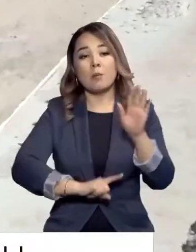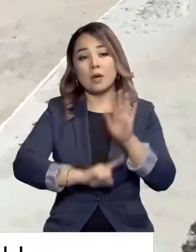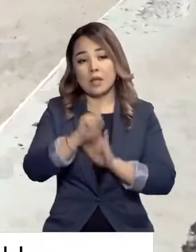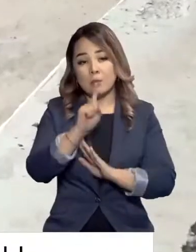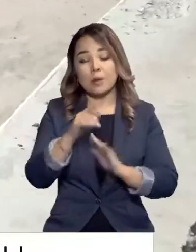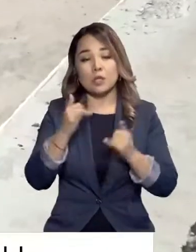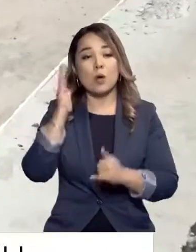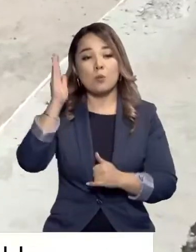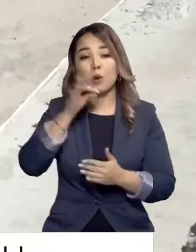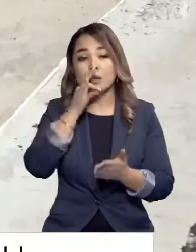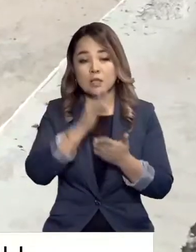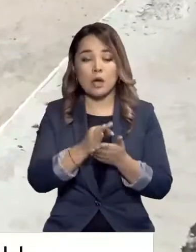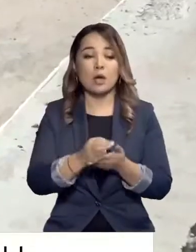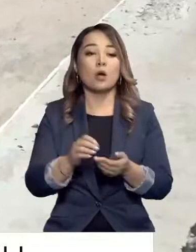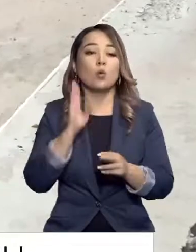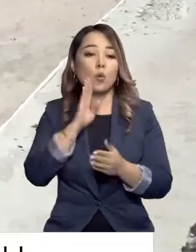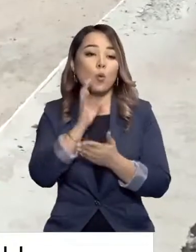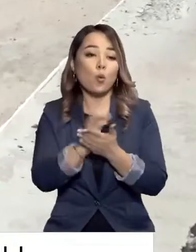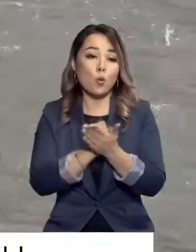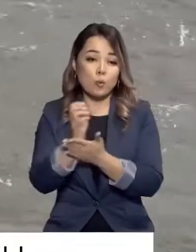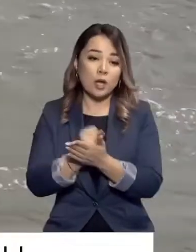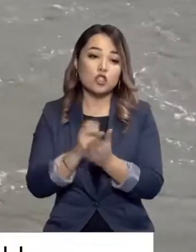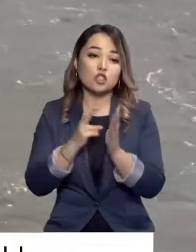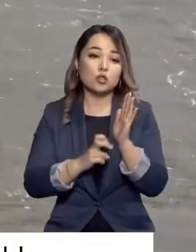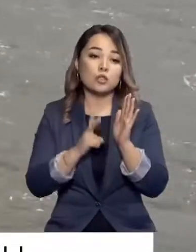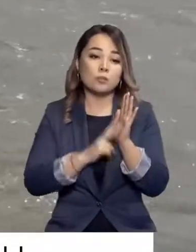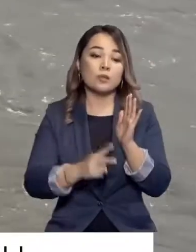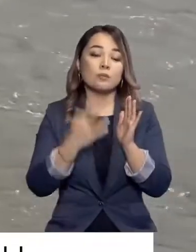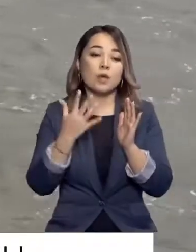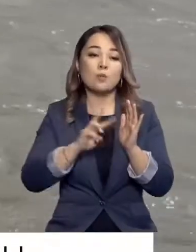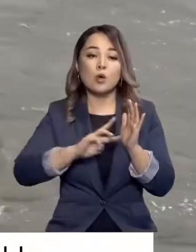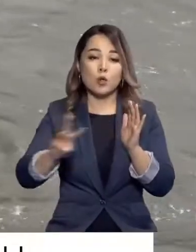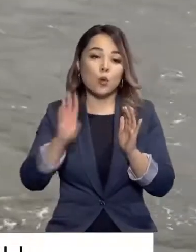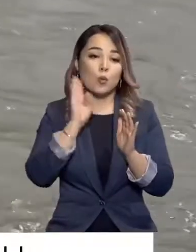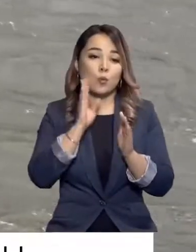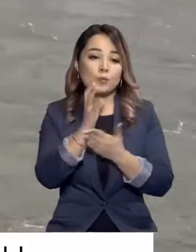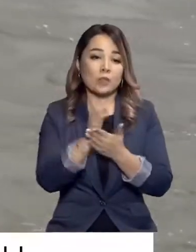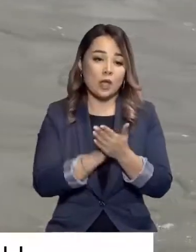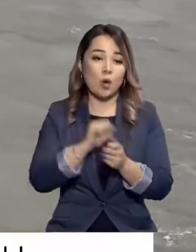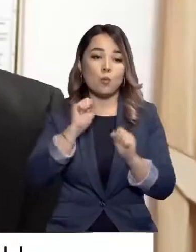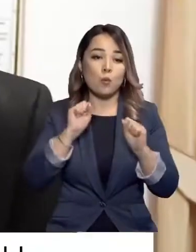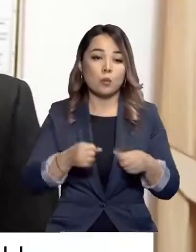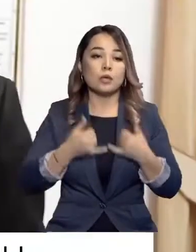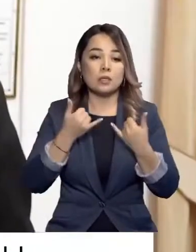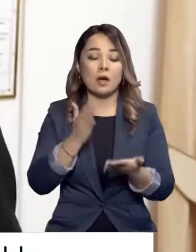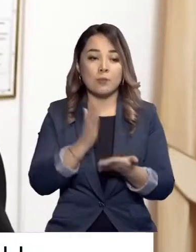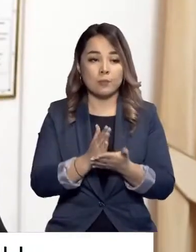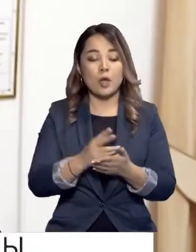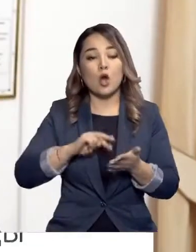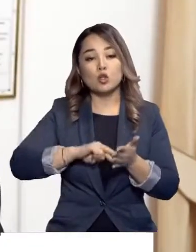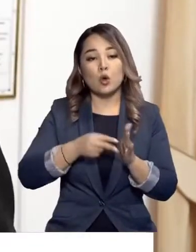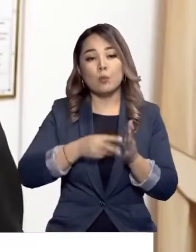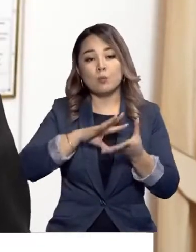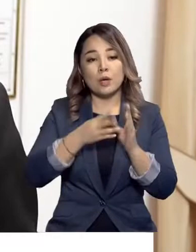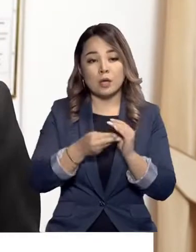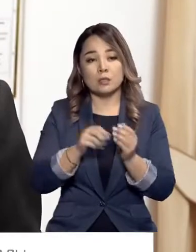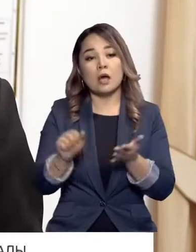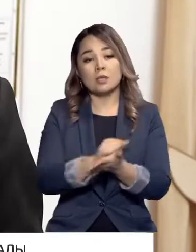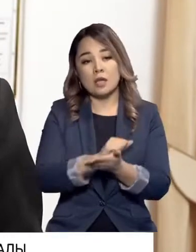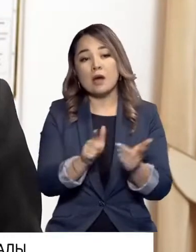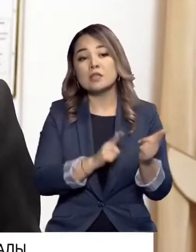Яғни келешекте бұл су қоймада 775 миллион текше метр су жинауға мүмкіндік туады. Жоба сметалық құжаттарының бәрі